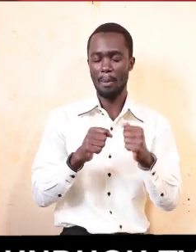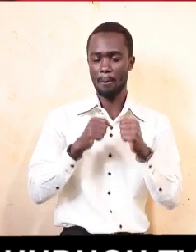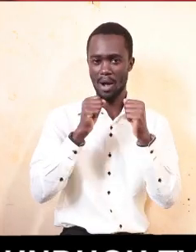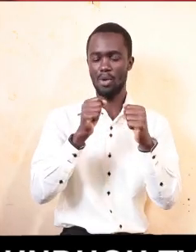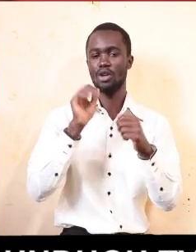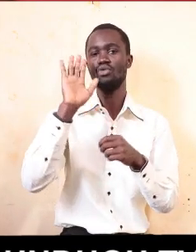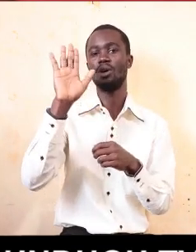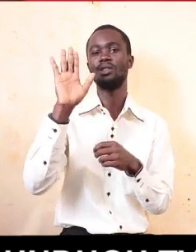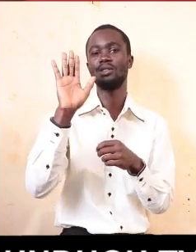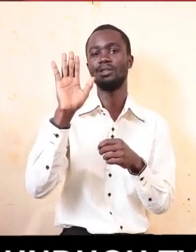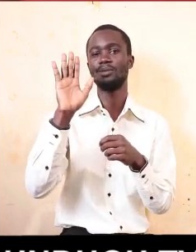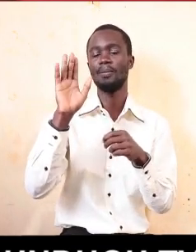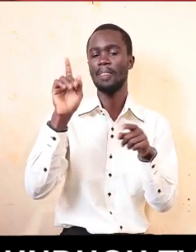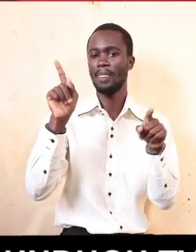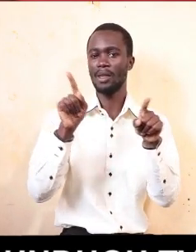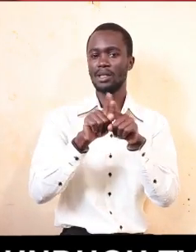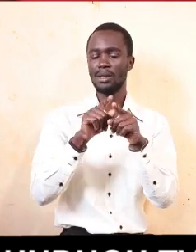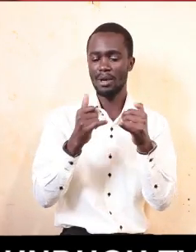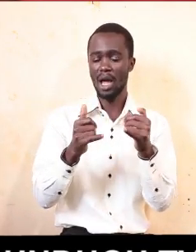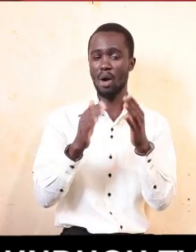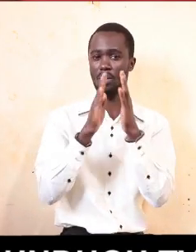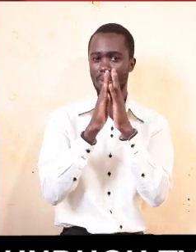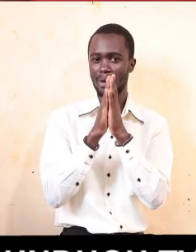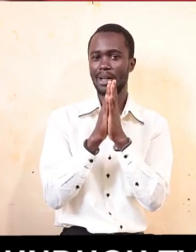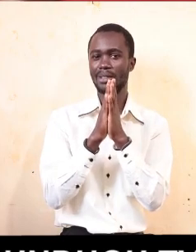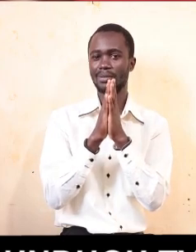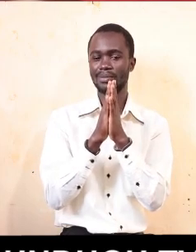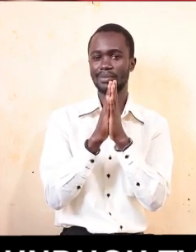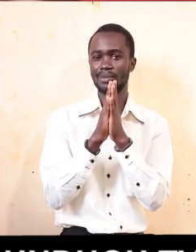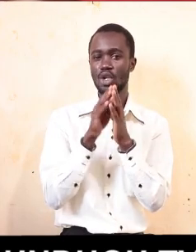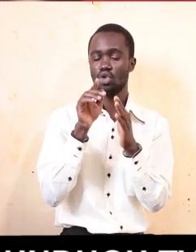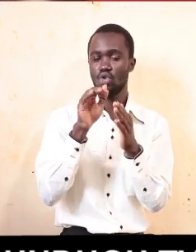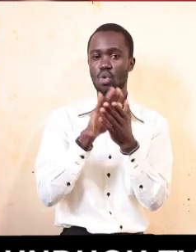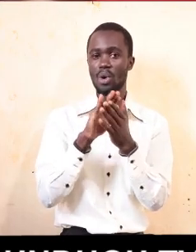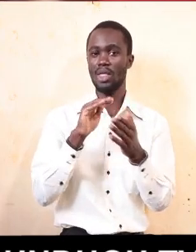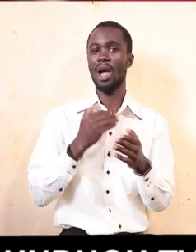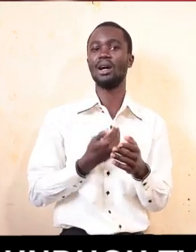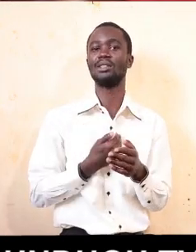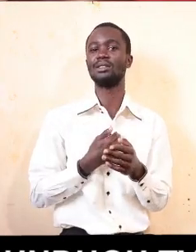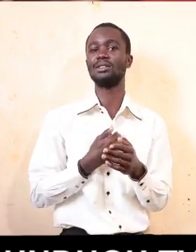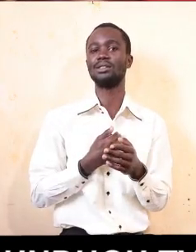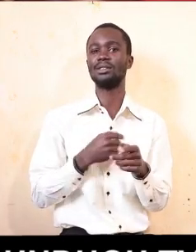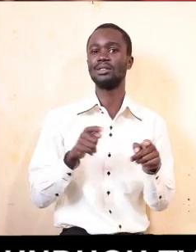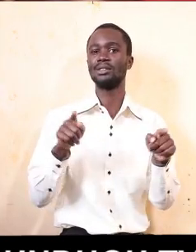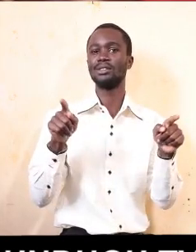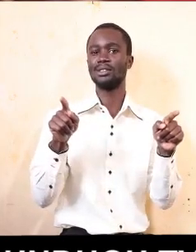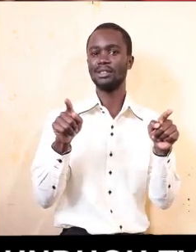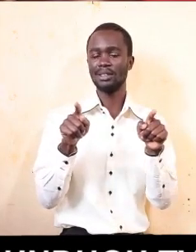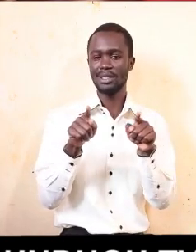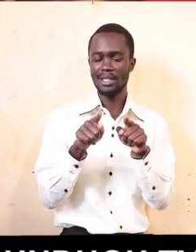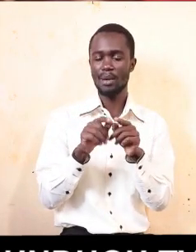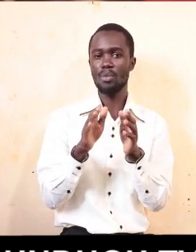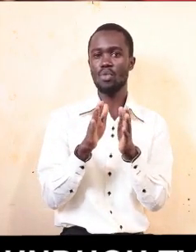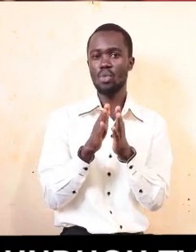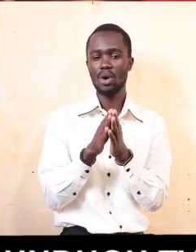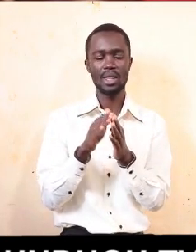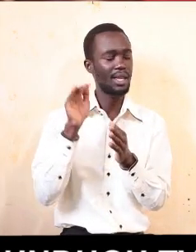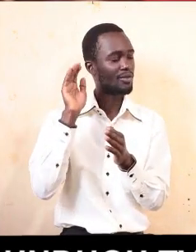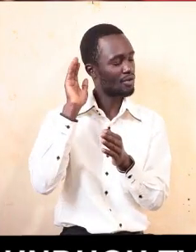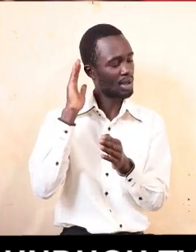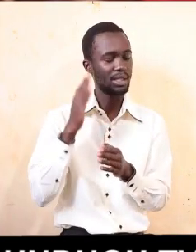wako. Na ndiposa tunaomba kwa sababu uko pamoja nasi na uko pamoja na wasikilizaji